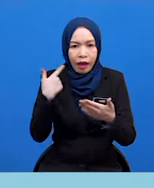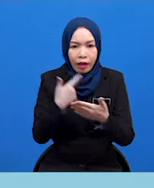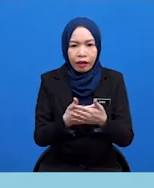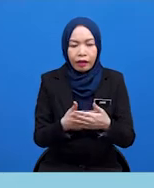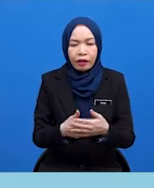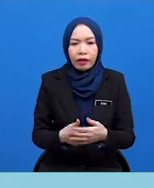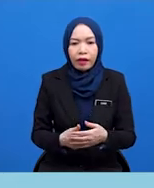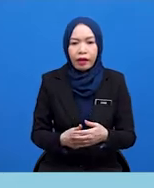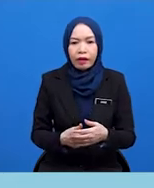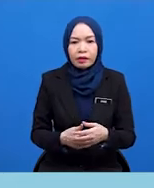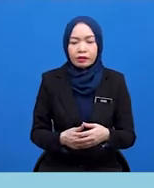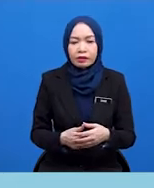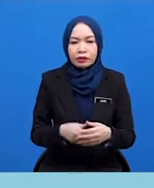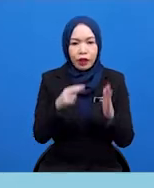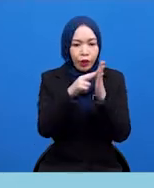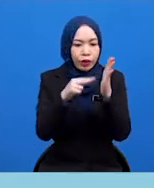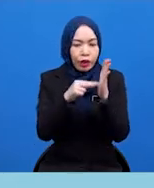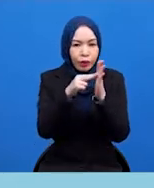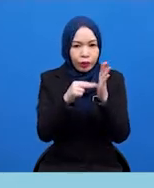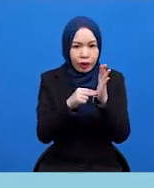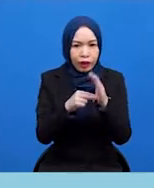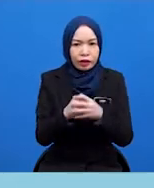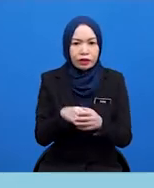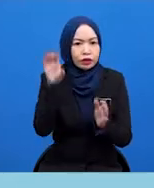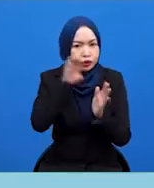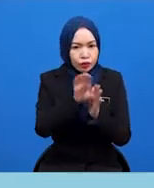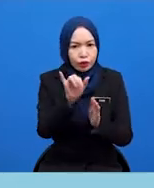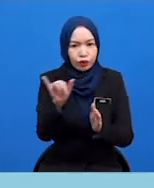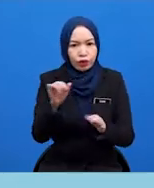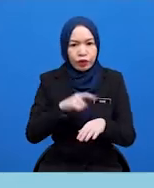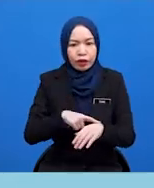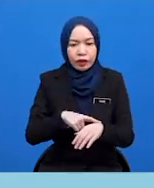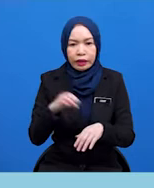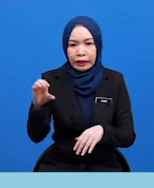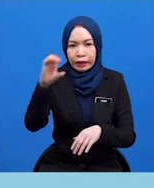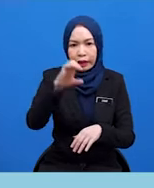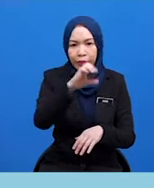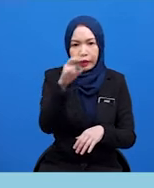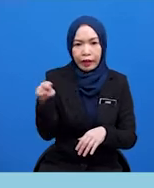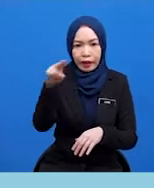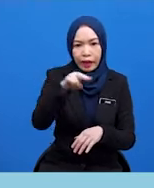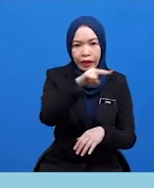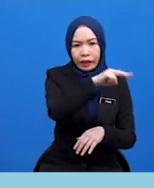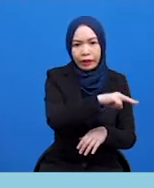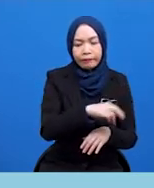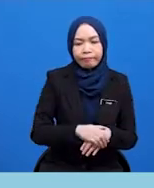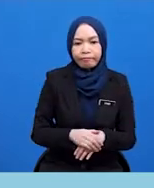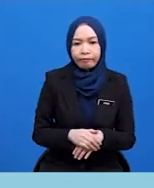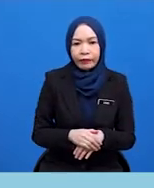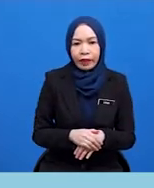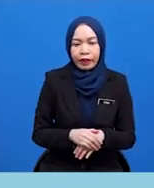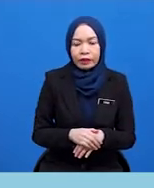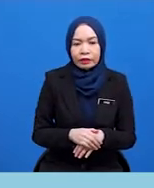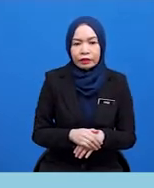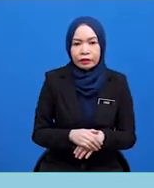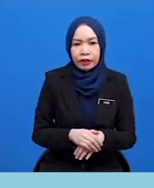tinggi seperti yang terjadi di tanah tinggi Cameron. Ketiga, membuat